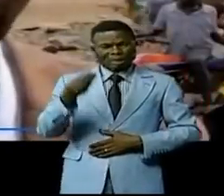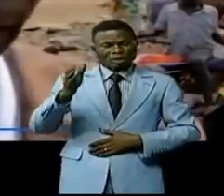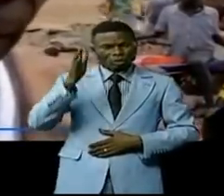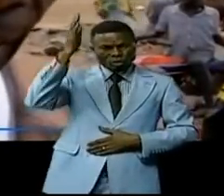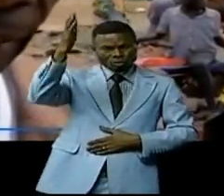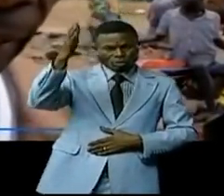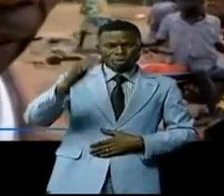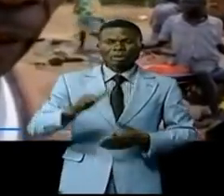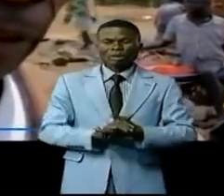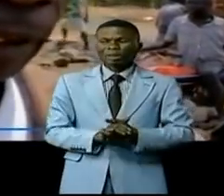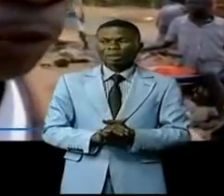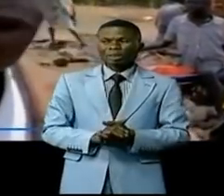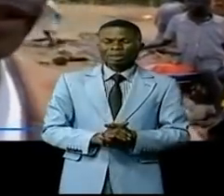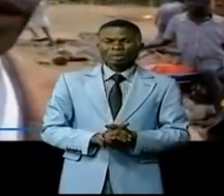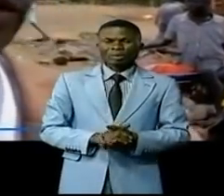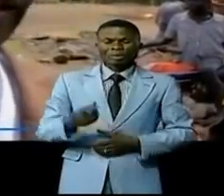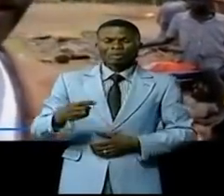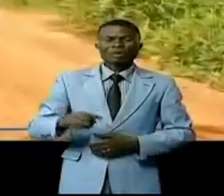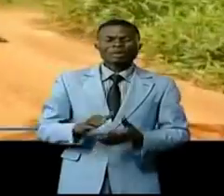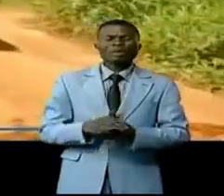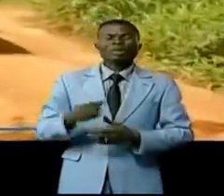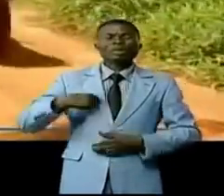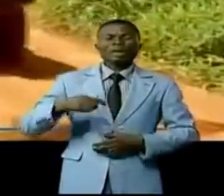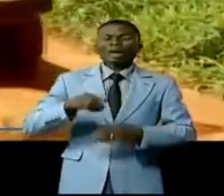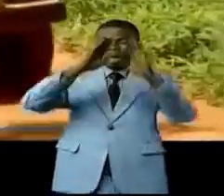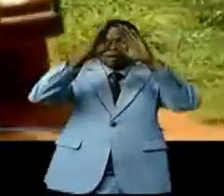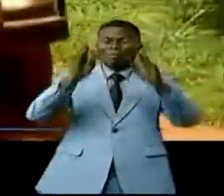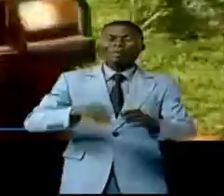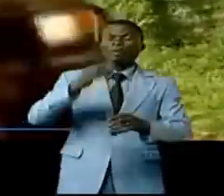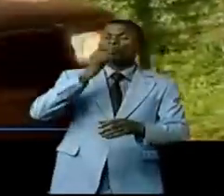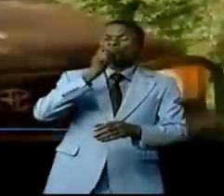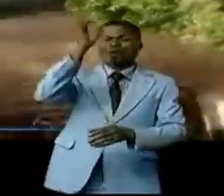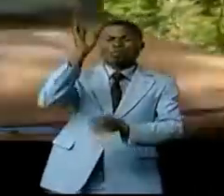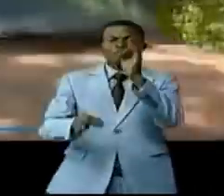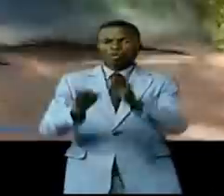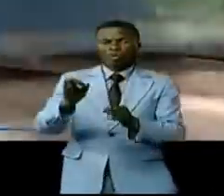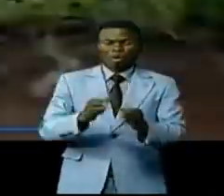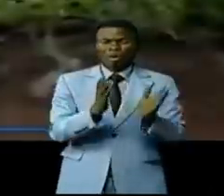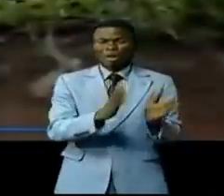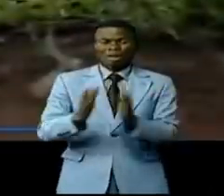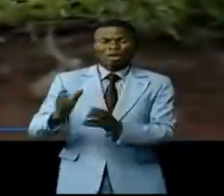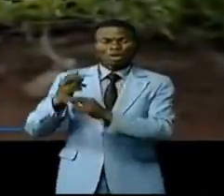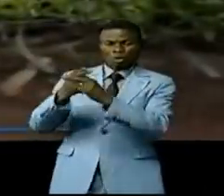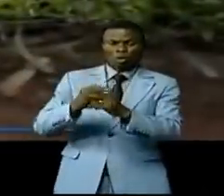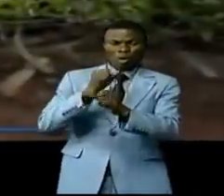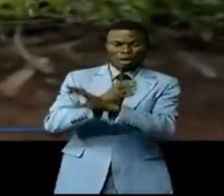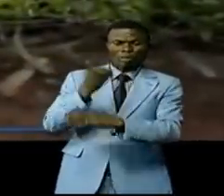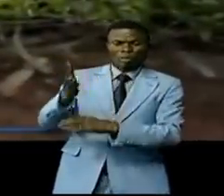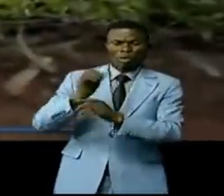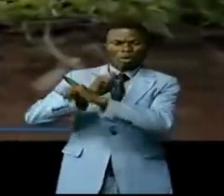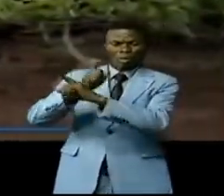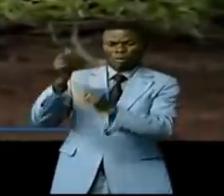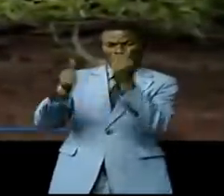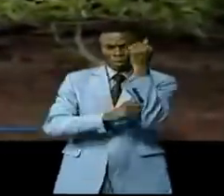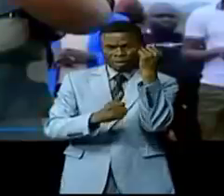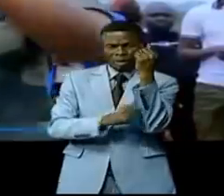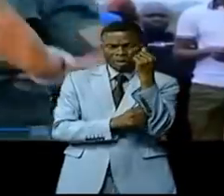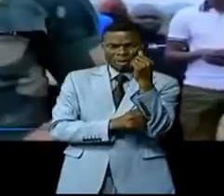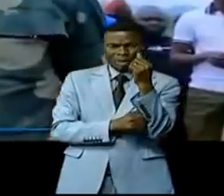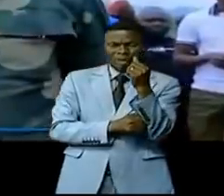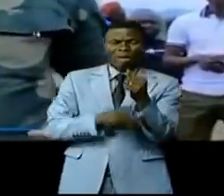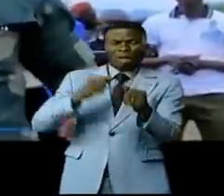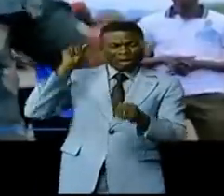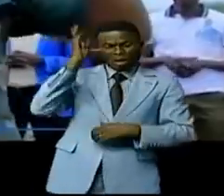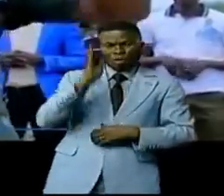bâtiments, il y a 4 qui sont incendiés. Le dispositif sécuritaire a été renforcé pour protéger la population à la Syrie. Le